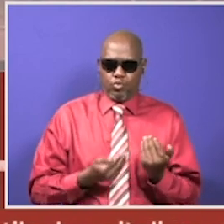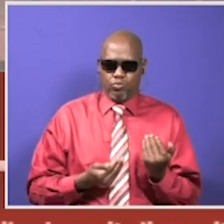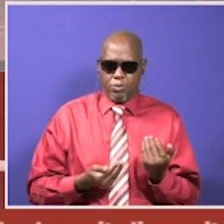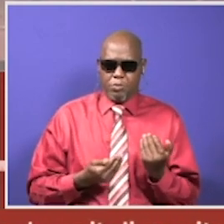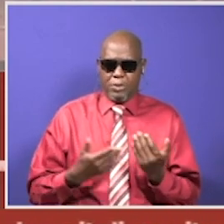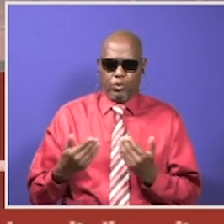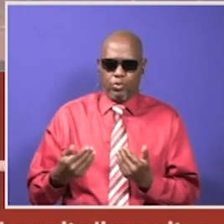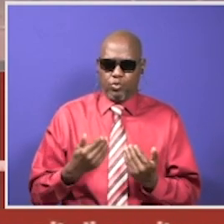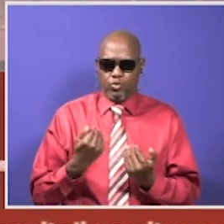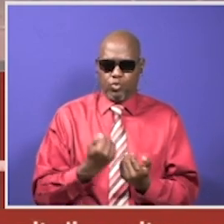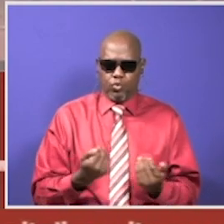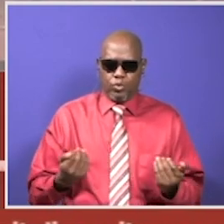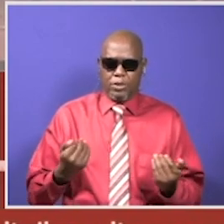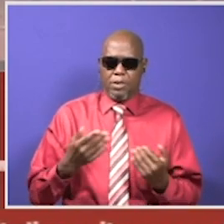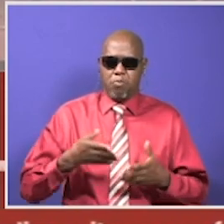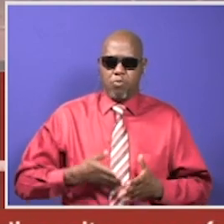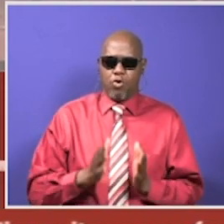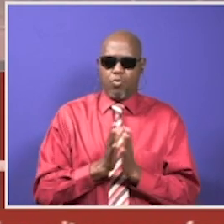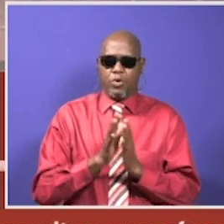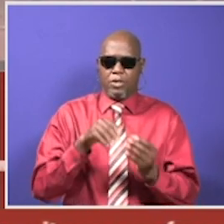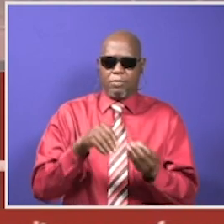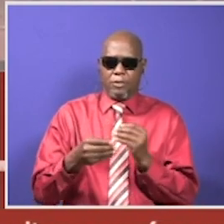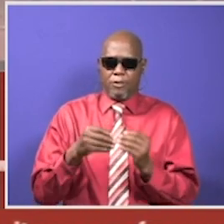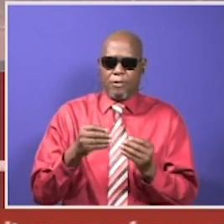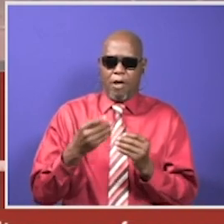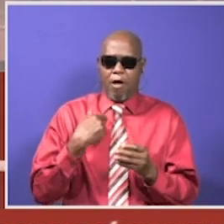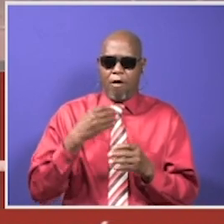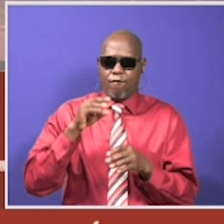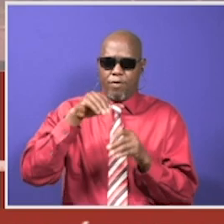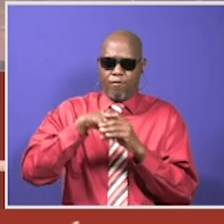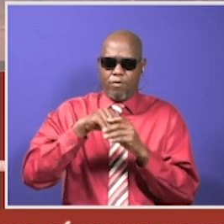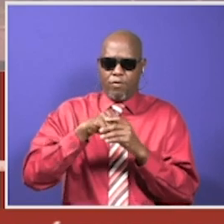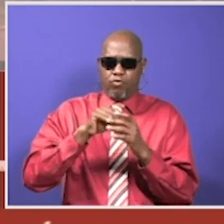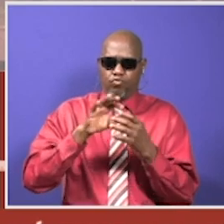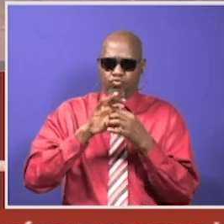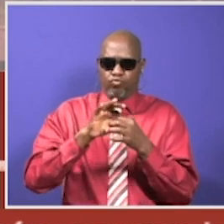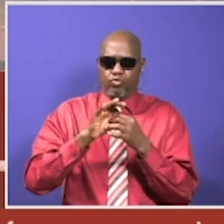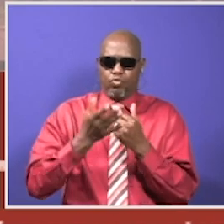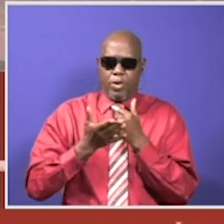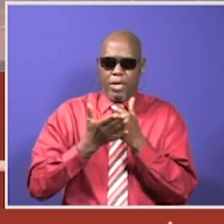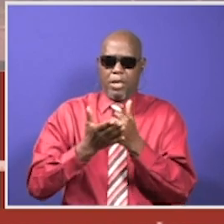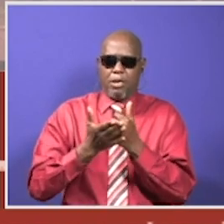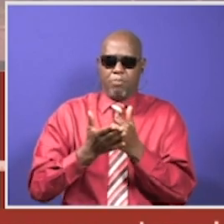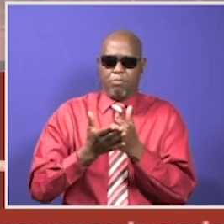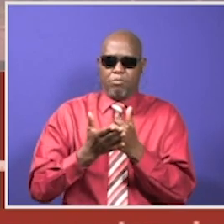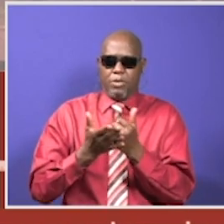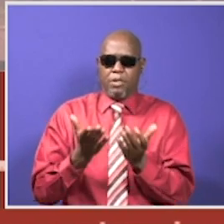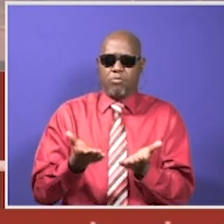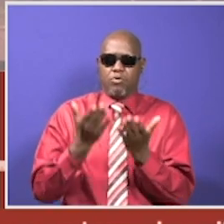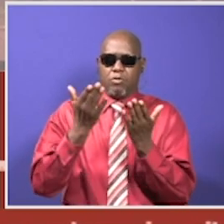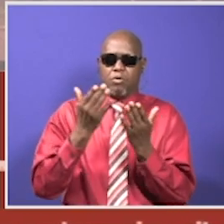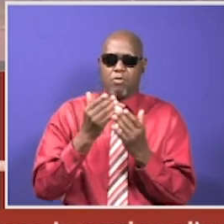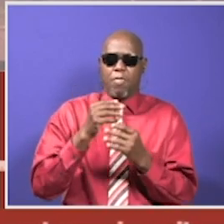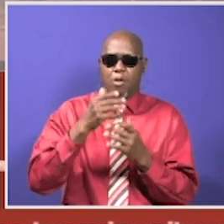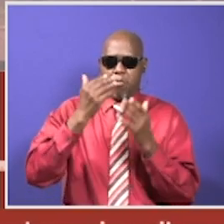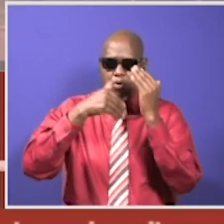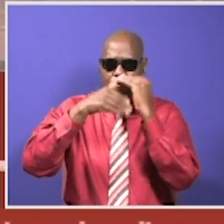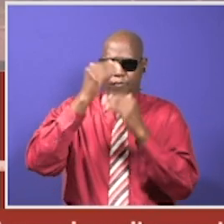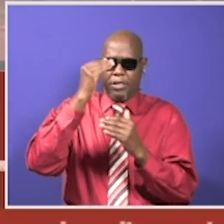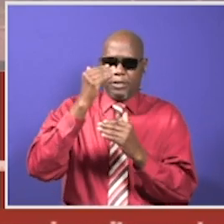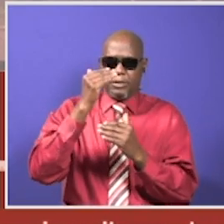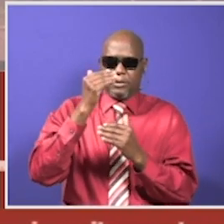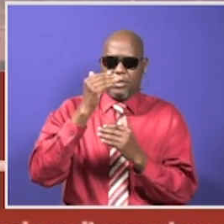yake kuwasajili katika taasisi zinazoweza kuwasaidia katika kuwarekebisha. Profesa Julia Ojiambo, mdhamini wa hazina